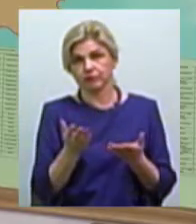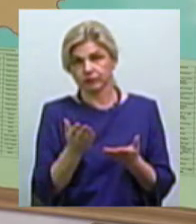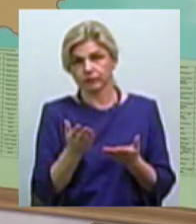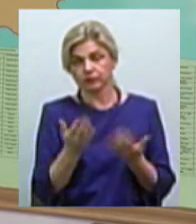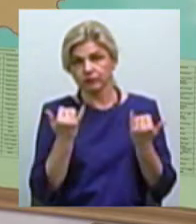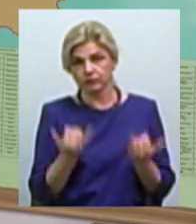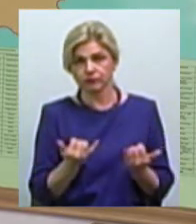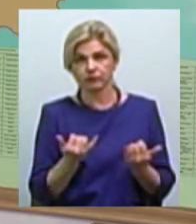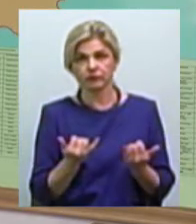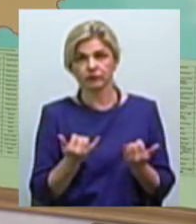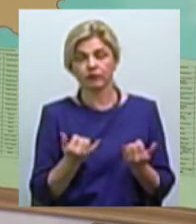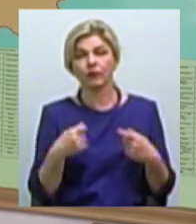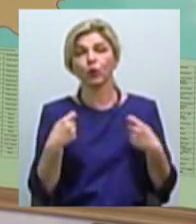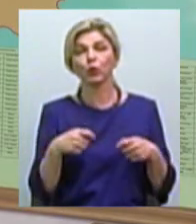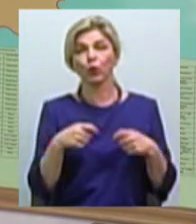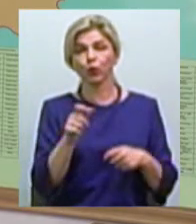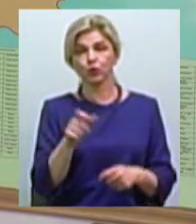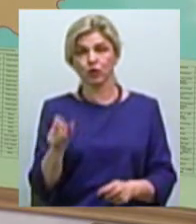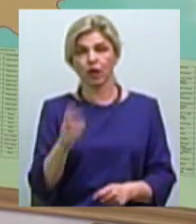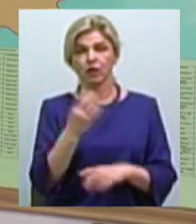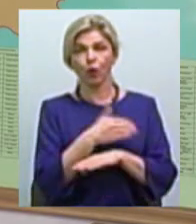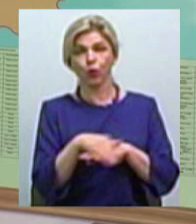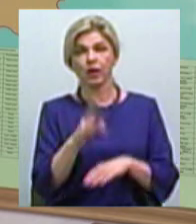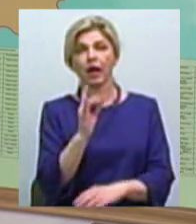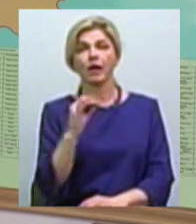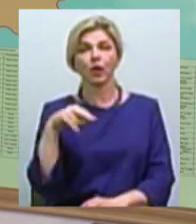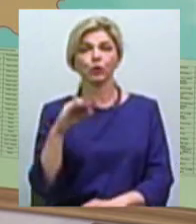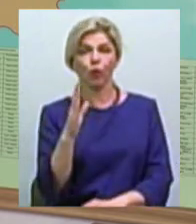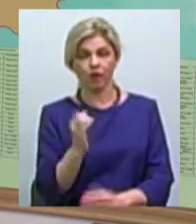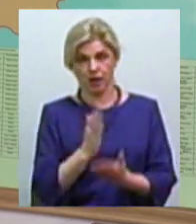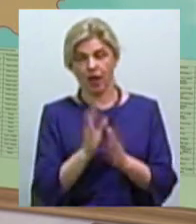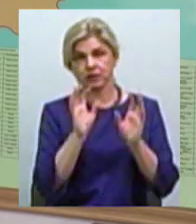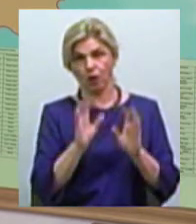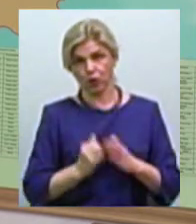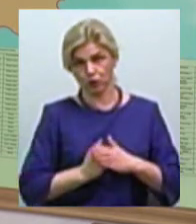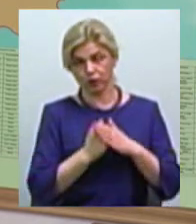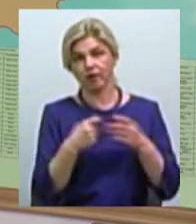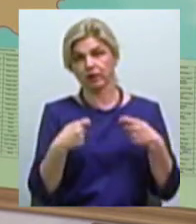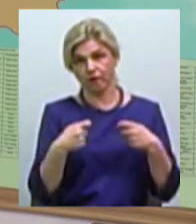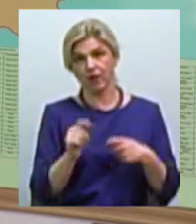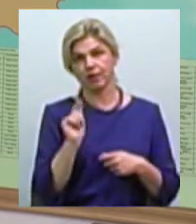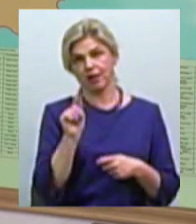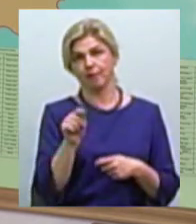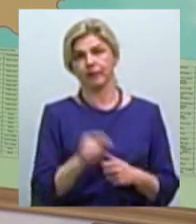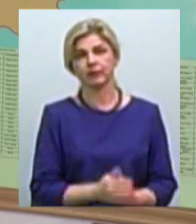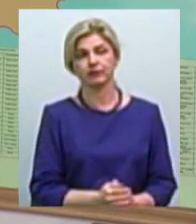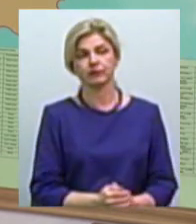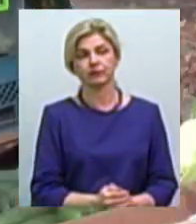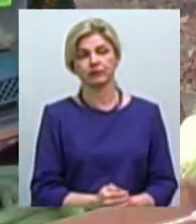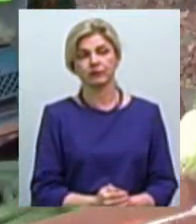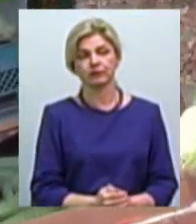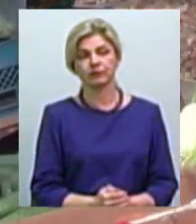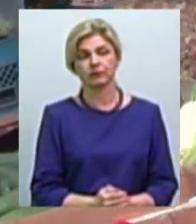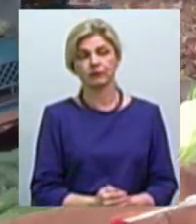у торгуючих на вулиці Крилова є законні підстави торгувати саме там. Тому ситуація